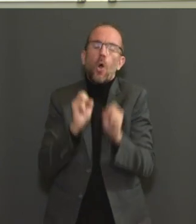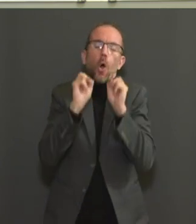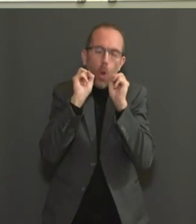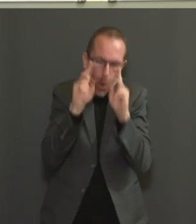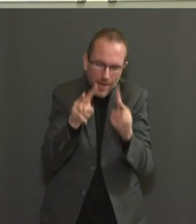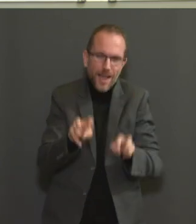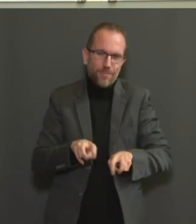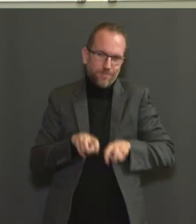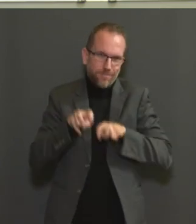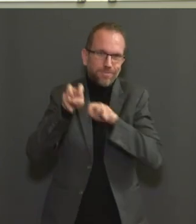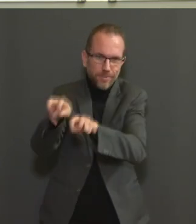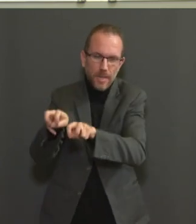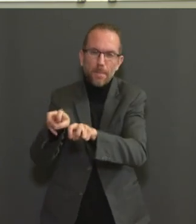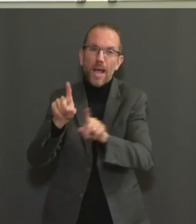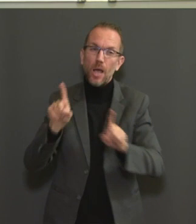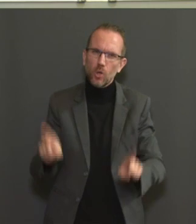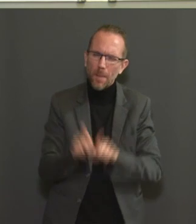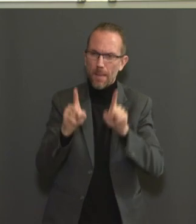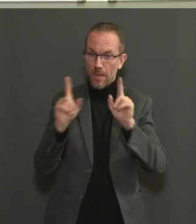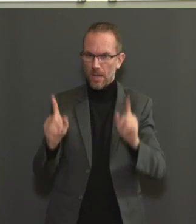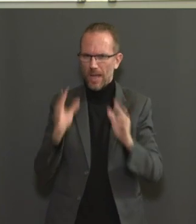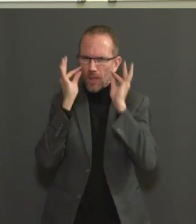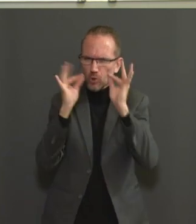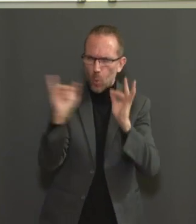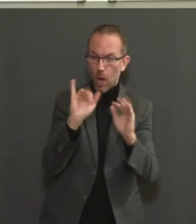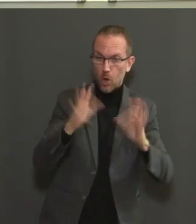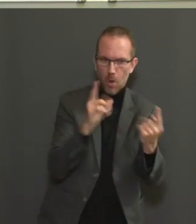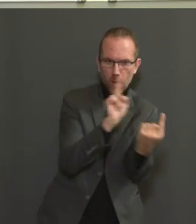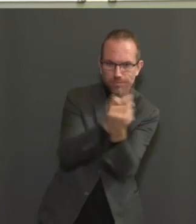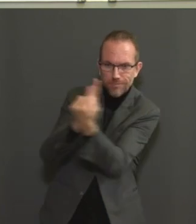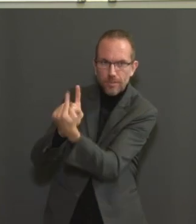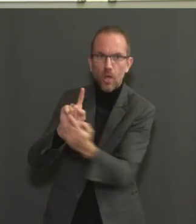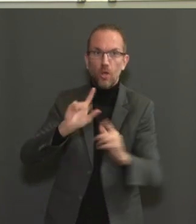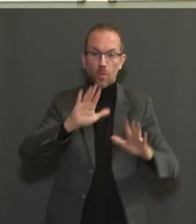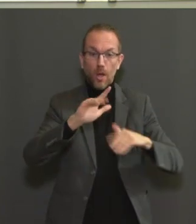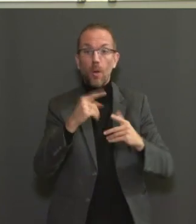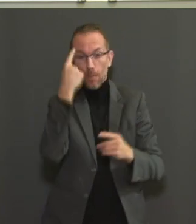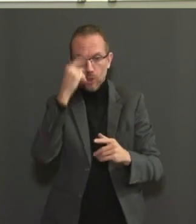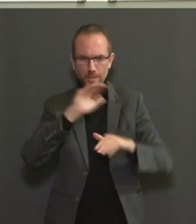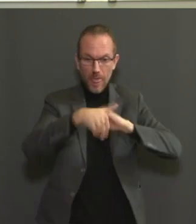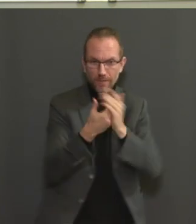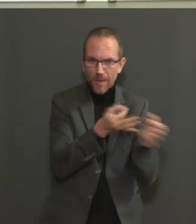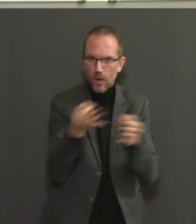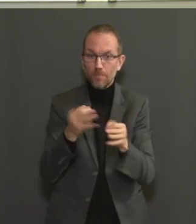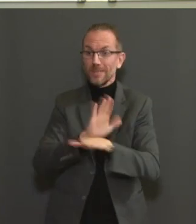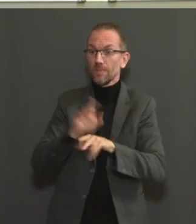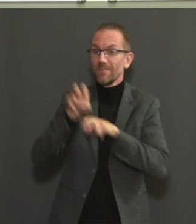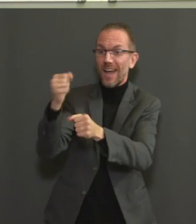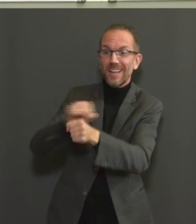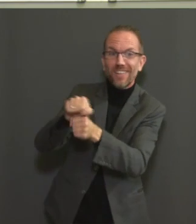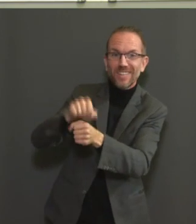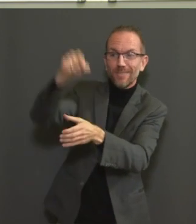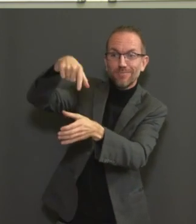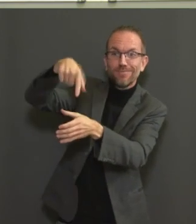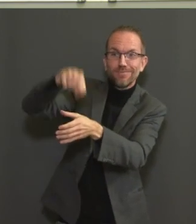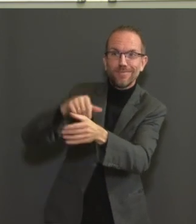informelle, presque amicale au niveau du bureau, que ce soit au coin de la machine à café ou lors des pauses. On sait que c'est là que le risque est le plus